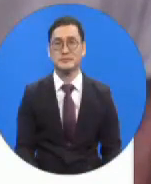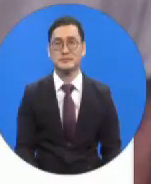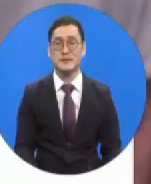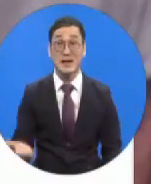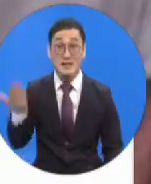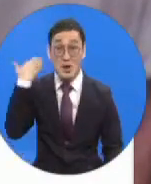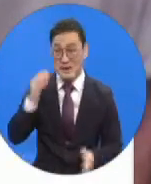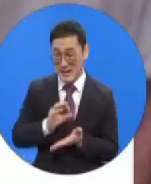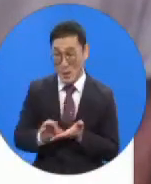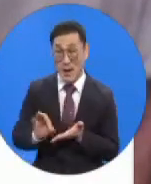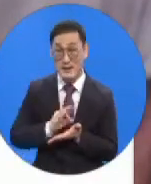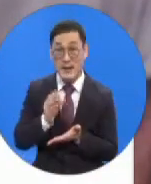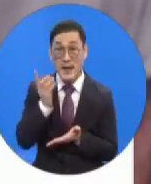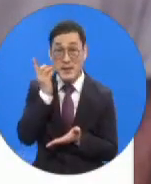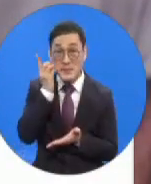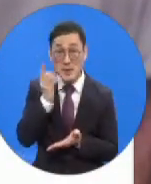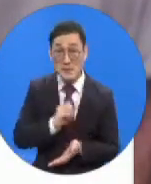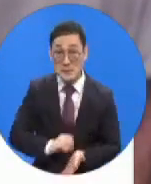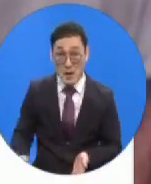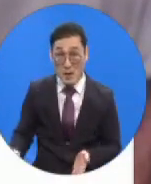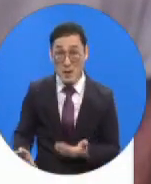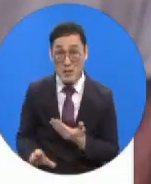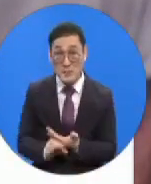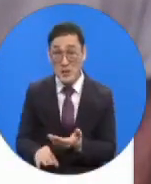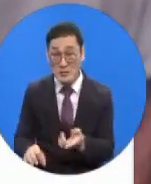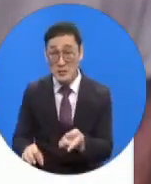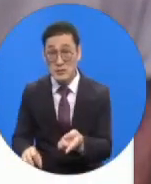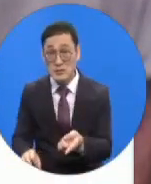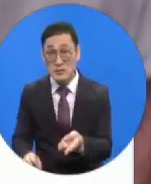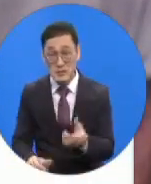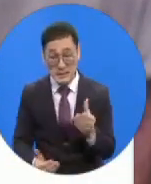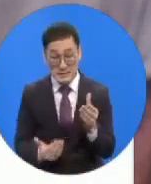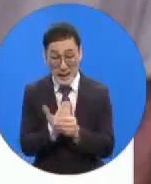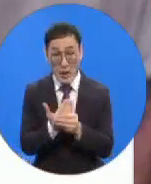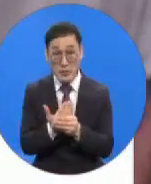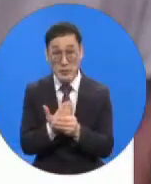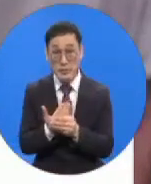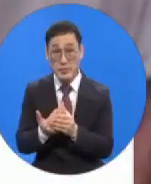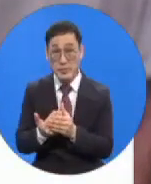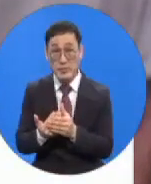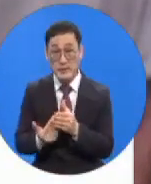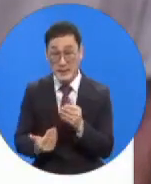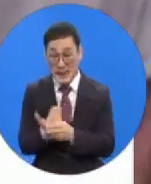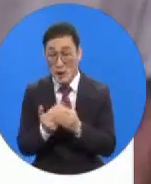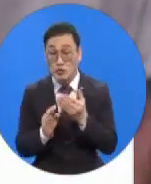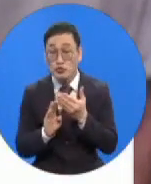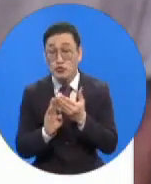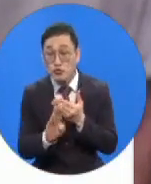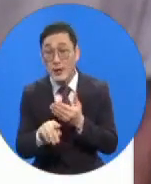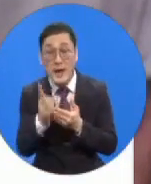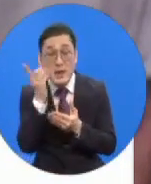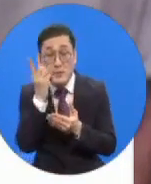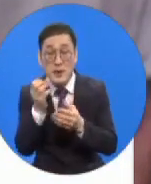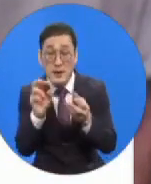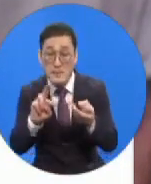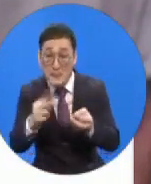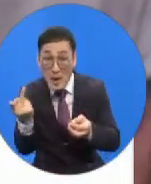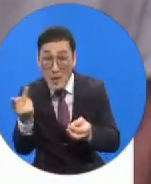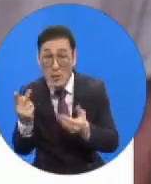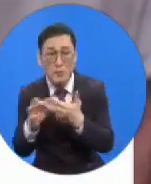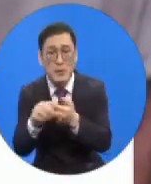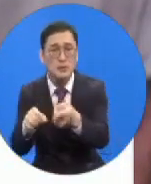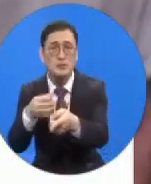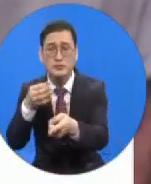전에 사용했던 휴대전화를 만약에 폐기해버렸다고 하면 이 사건이 일어난 일은 이미 지난 2월 전이잖아요. 그러다 보니까